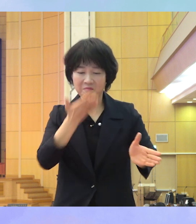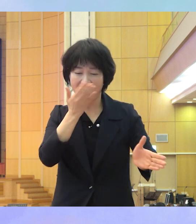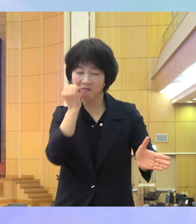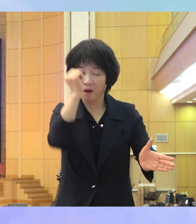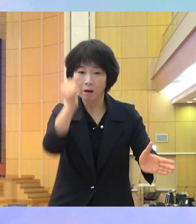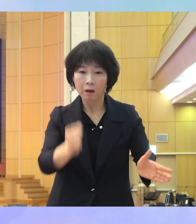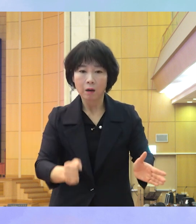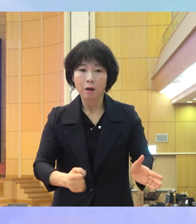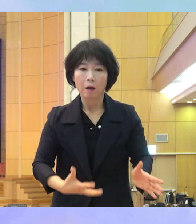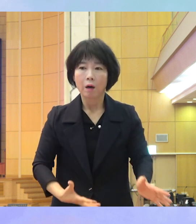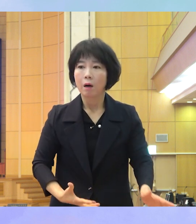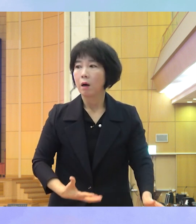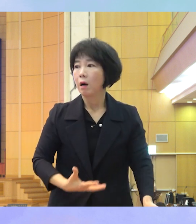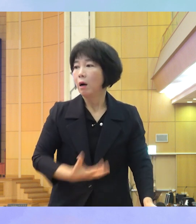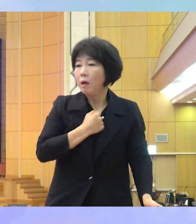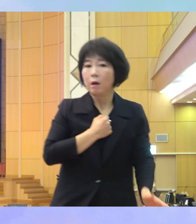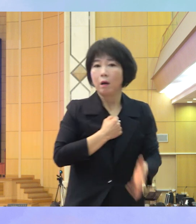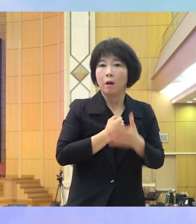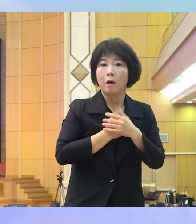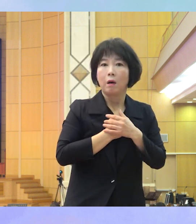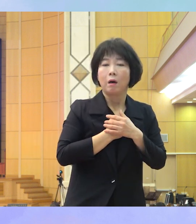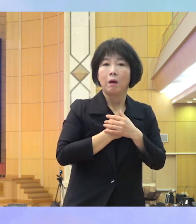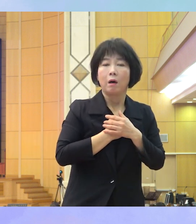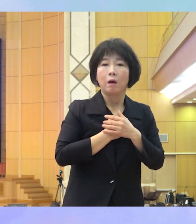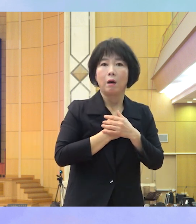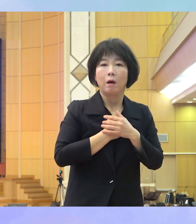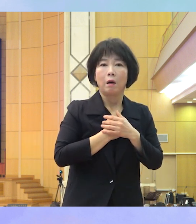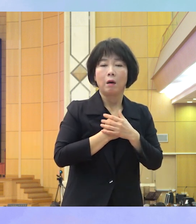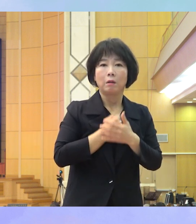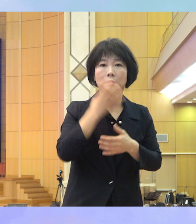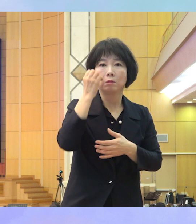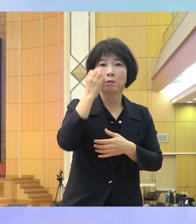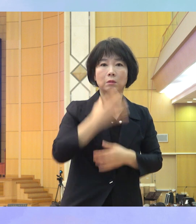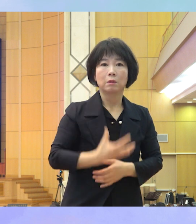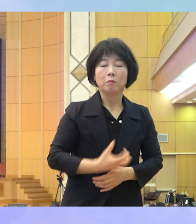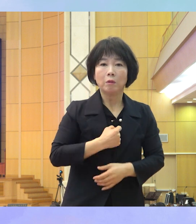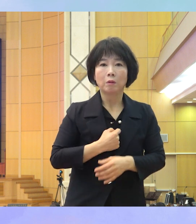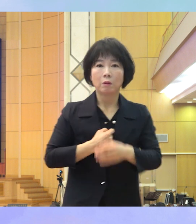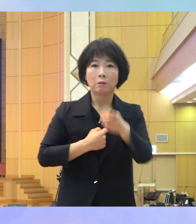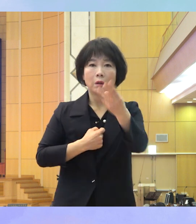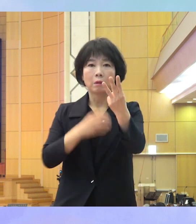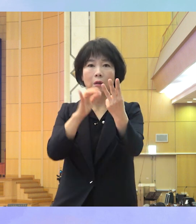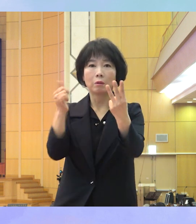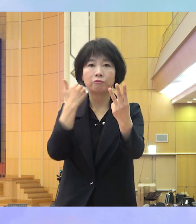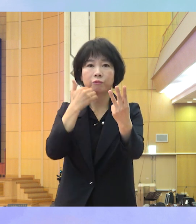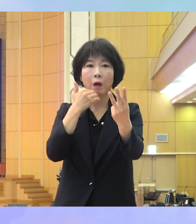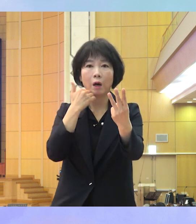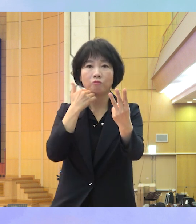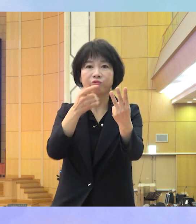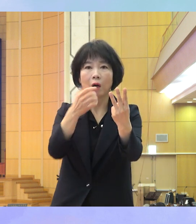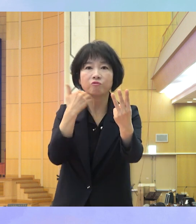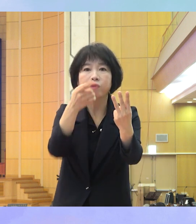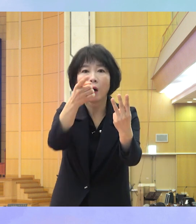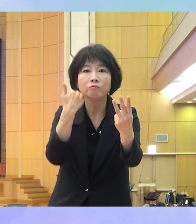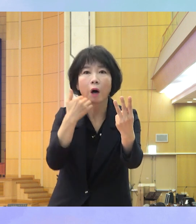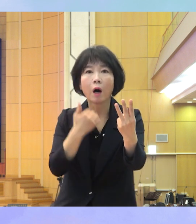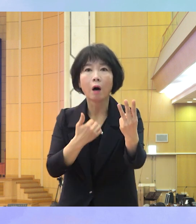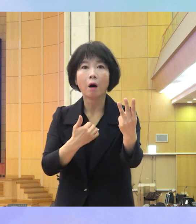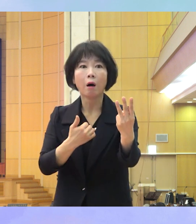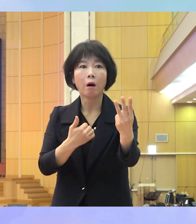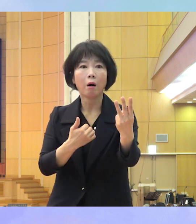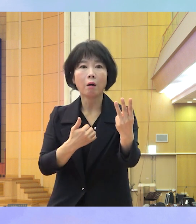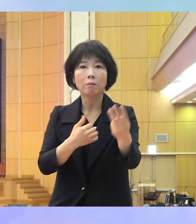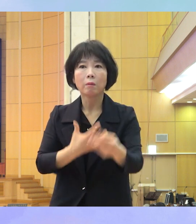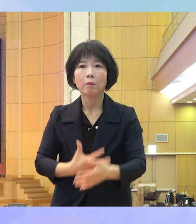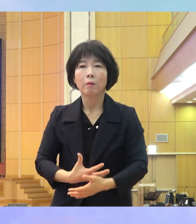이거예요. 그 말을 듣는 건 너무 기쁘기도 하면서도 깜짝 놀랐어요. 깜짝 놀랐어요. 그러고